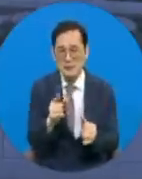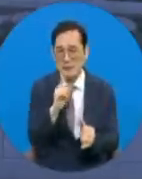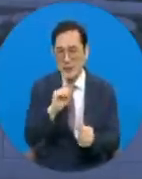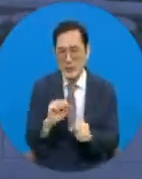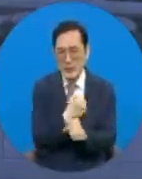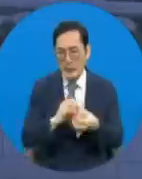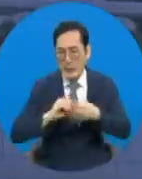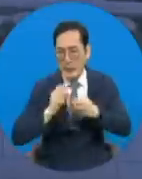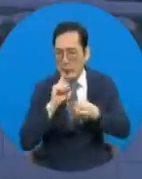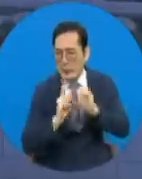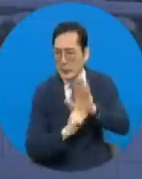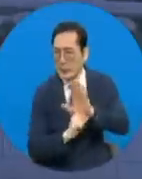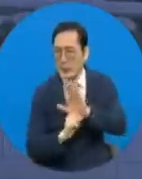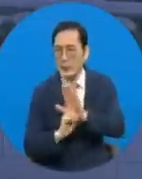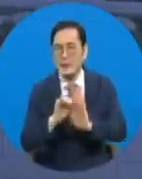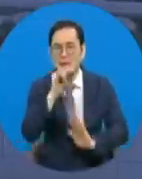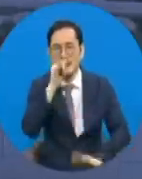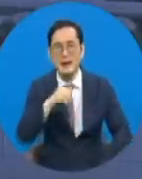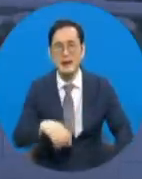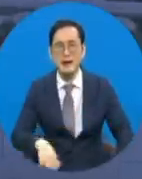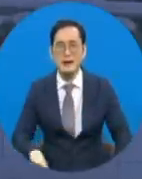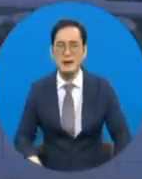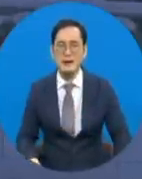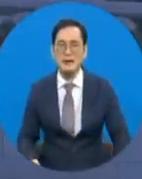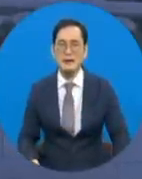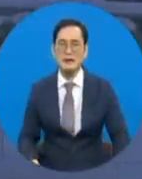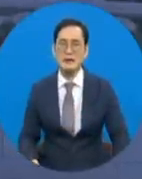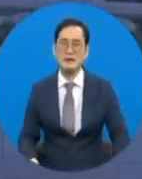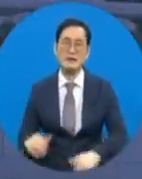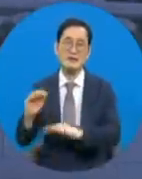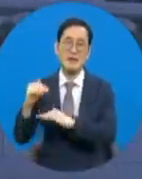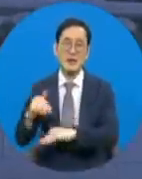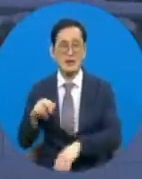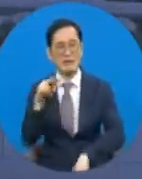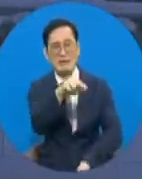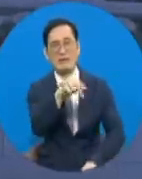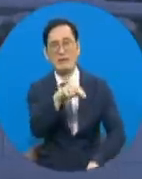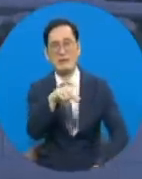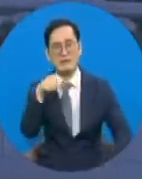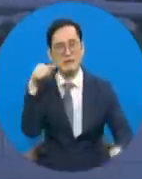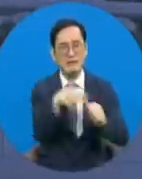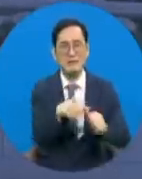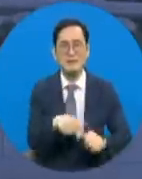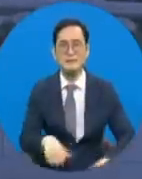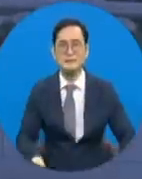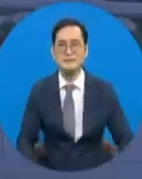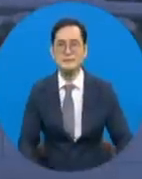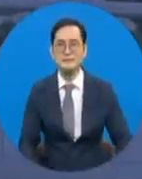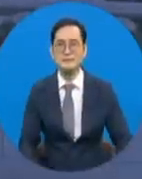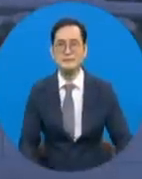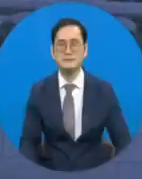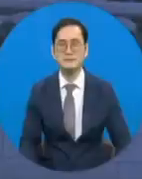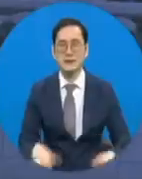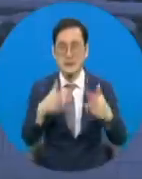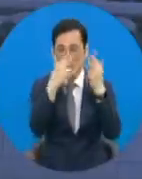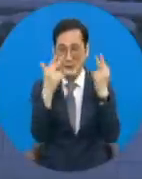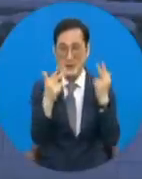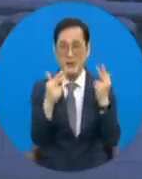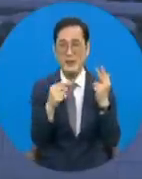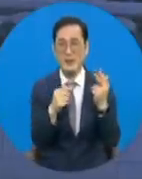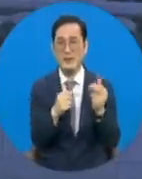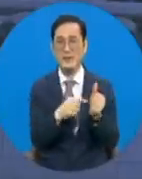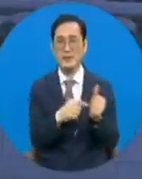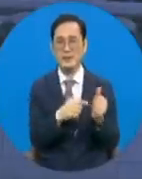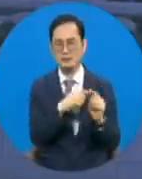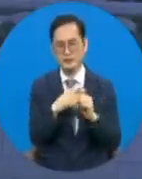있다. 이런 내용이 한 신문의 사설에 있길래 소개를 한번 해드려봤습니다. 무한 책임을 강조했던 이재명 대표